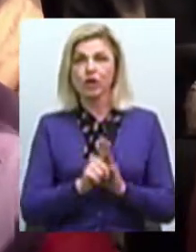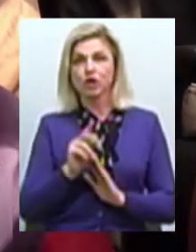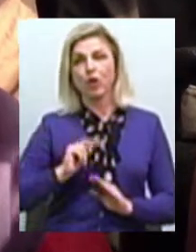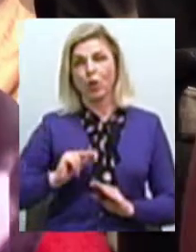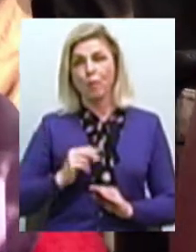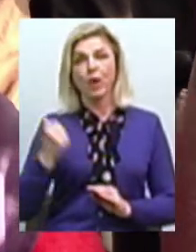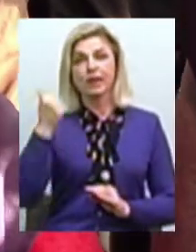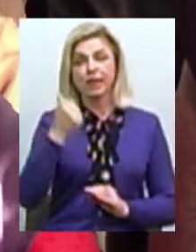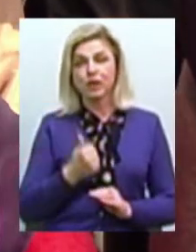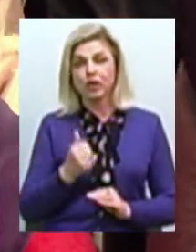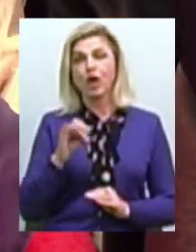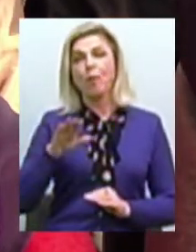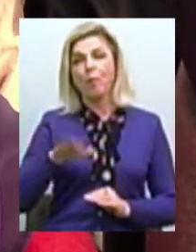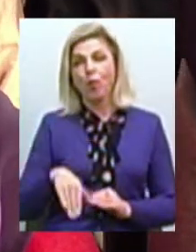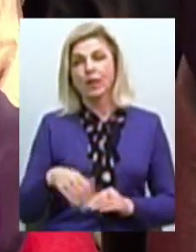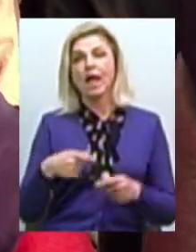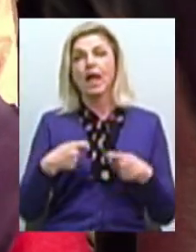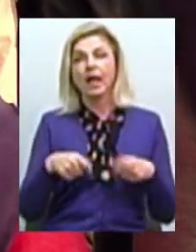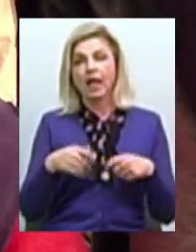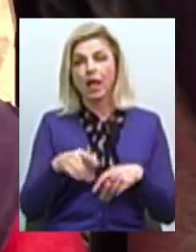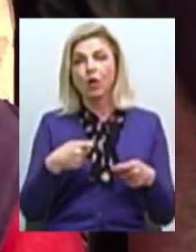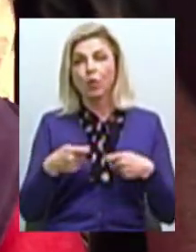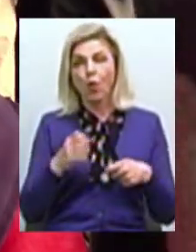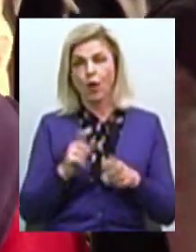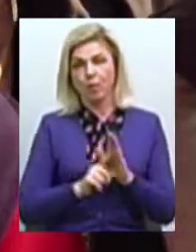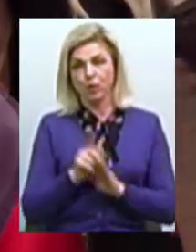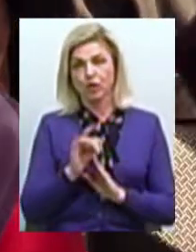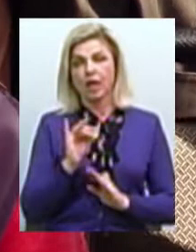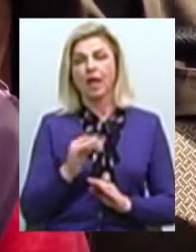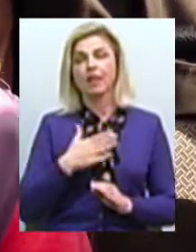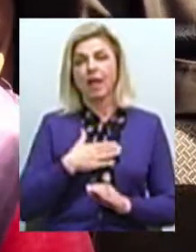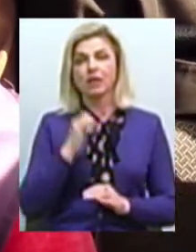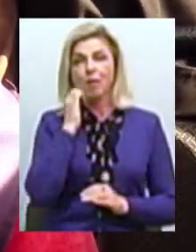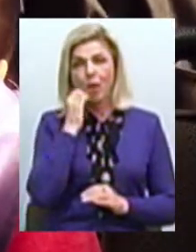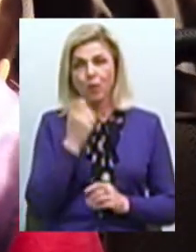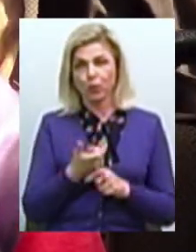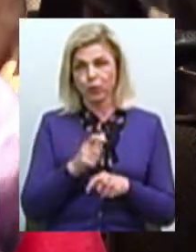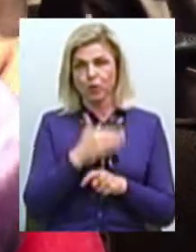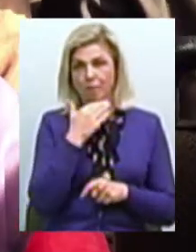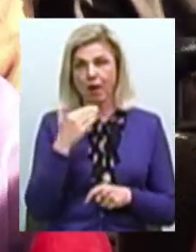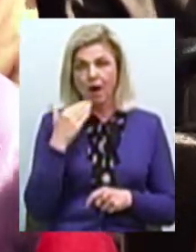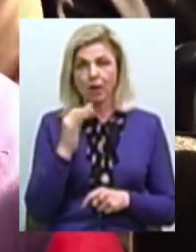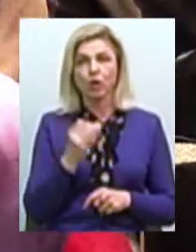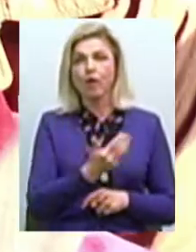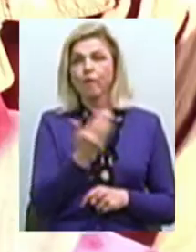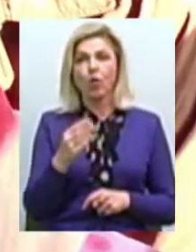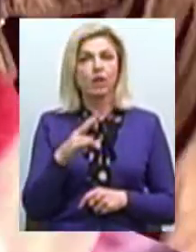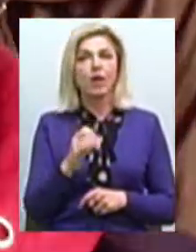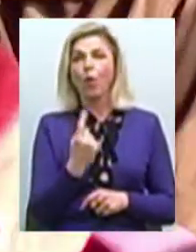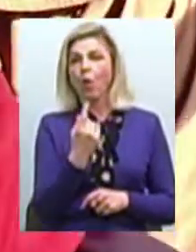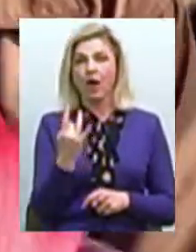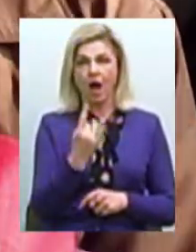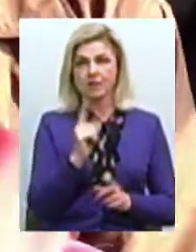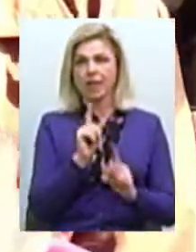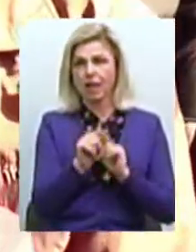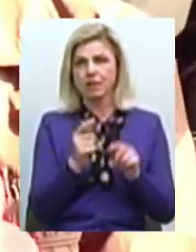робочий тиждень, і потім ринки починаються. То природно наших бабусь дуже багато, дуже. І вони не по одному разу їздять, а